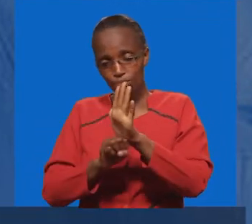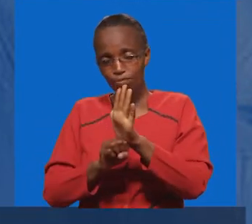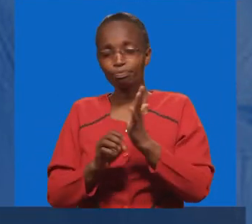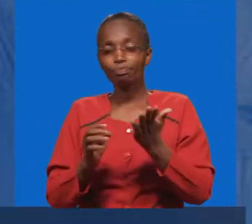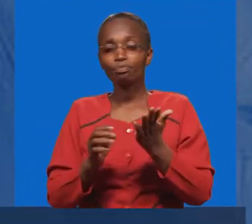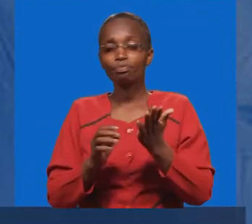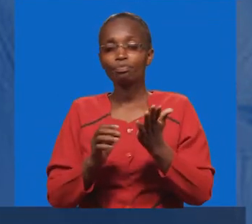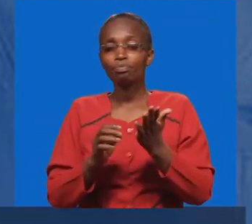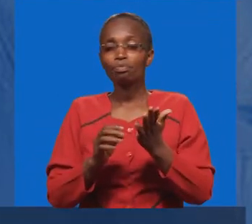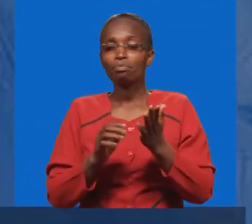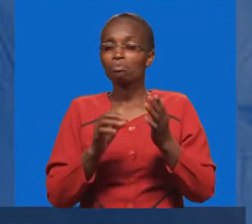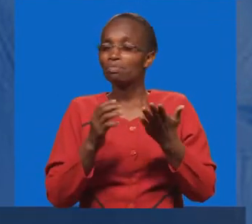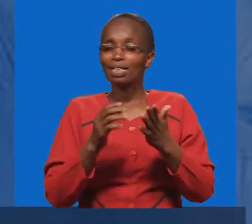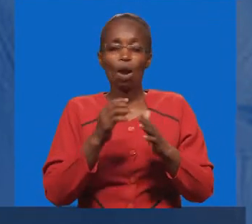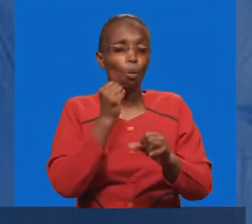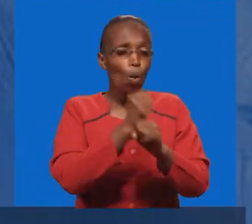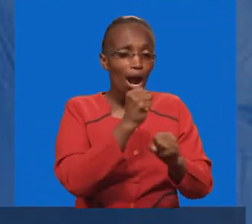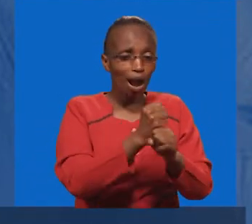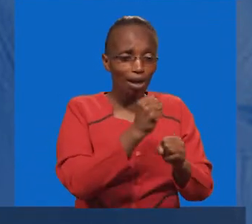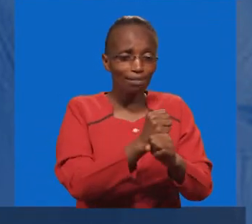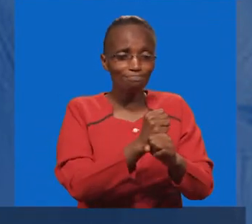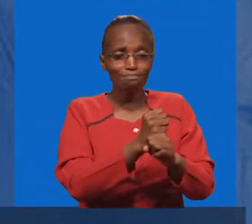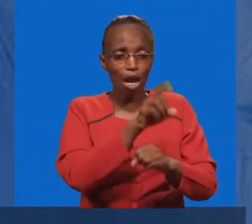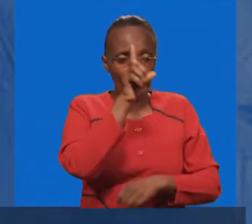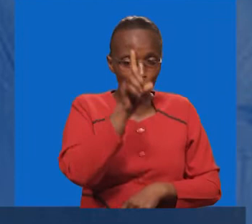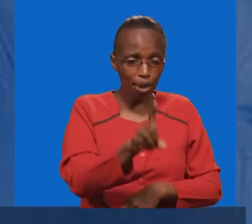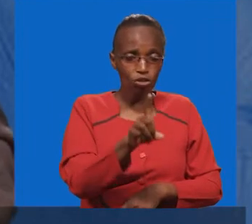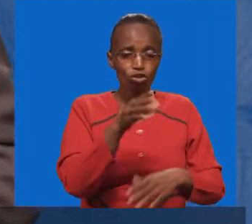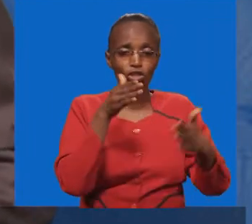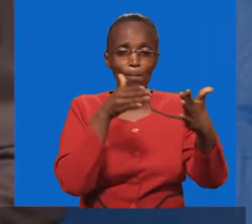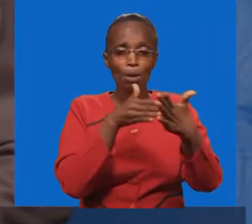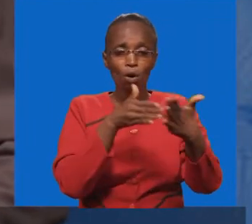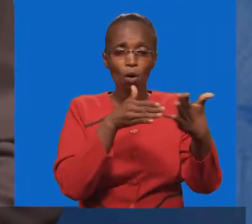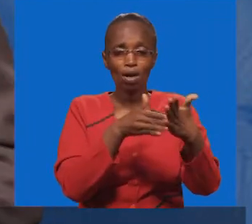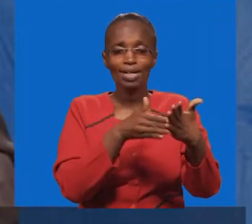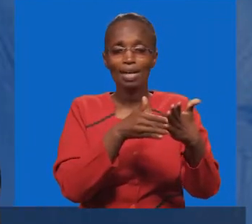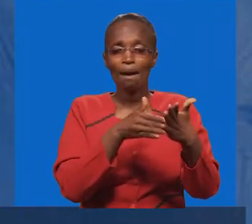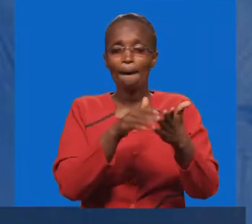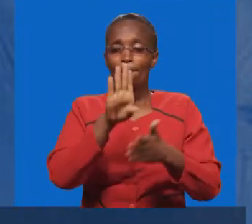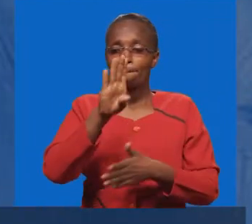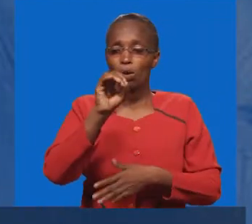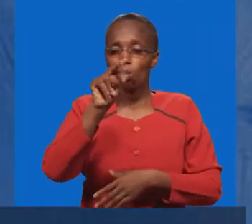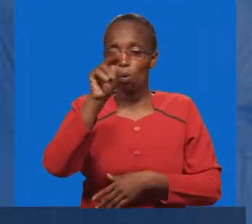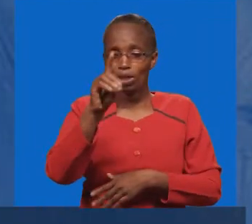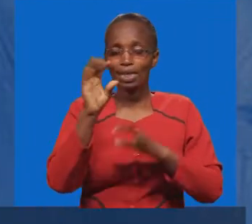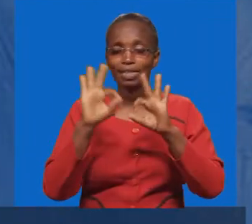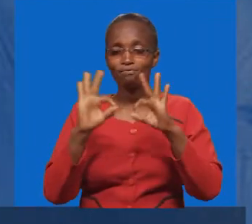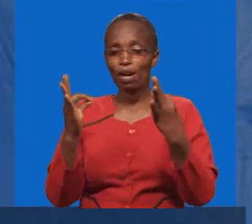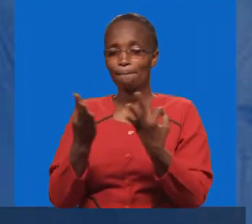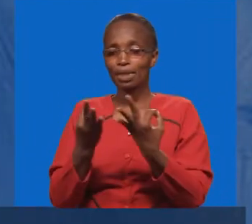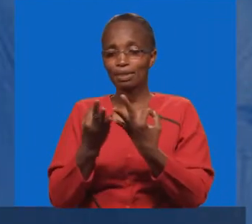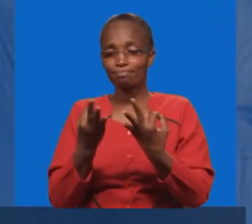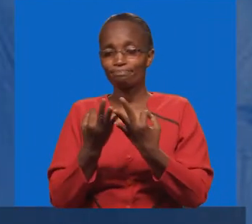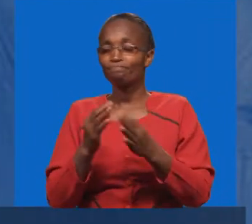una wakati na familia yako. Nataka kusema hivi, kazi iziwe kizuizi ya kuleta